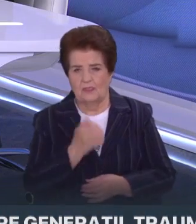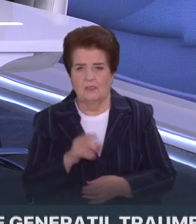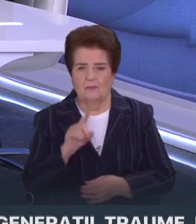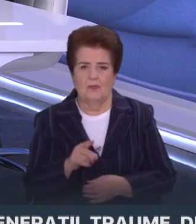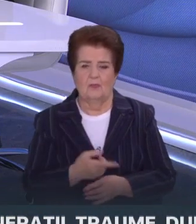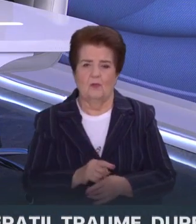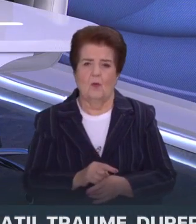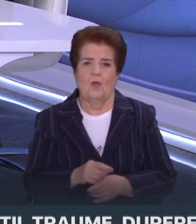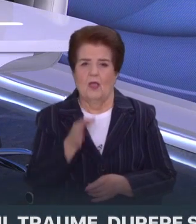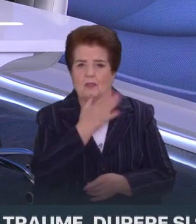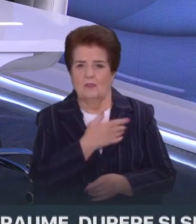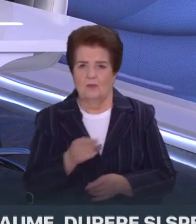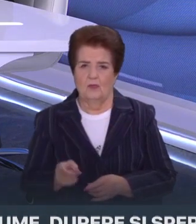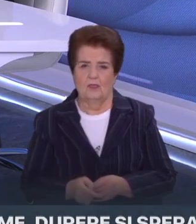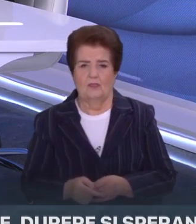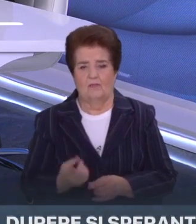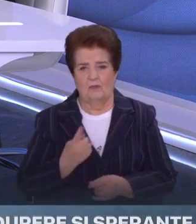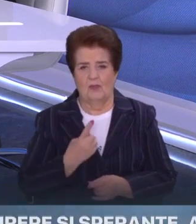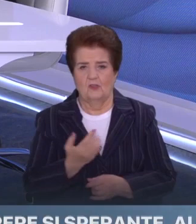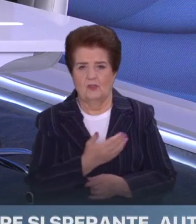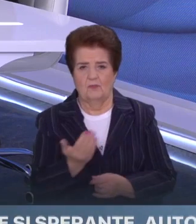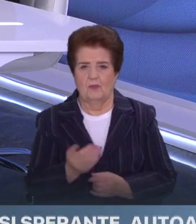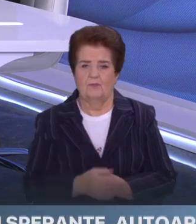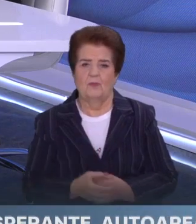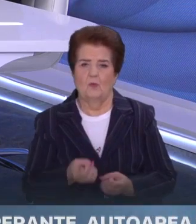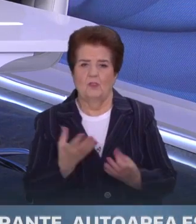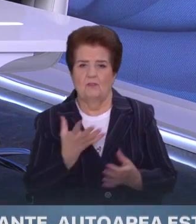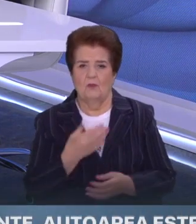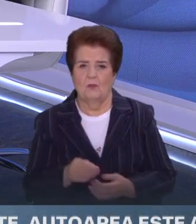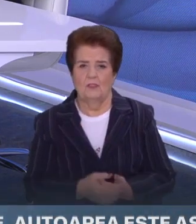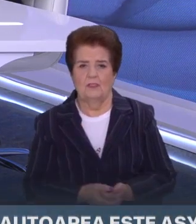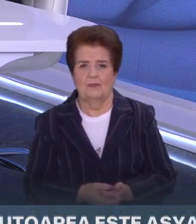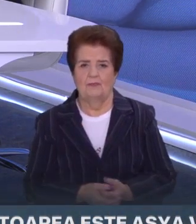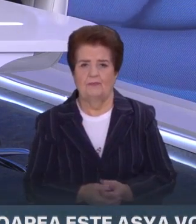acordat. Vă mai așteptăm în studioul Moldova 1. Să aveți o zi frumoasă! Da, o zi frumoasă!